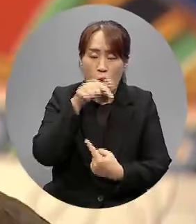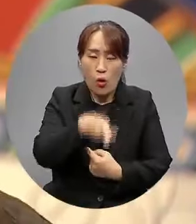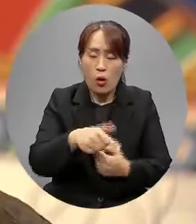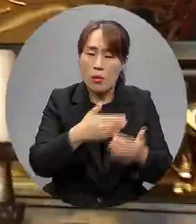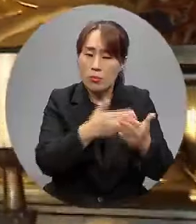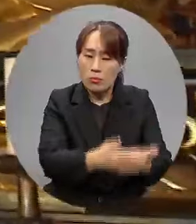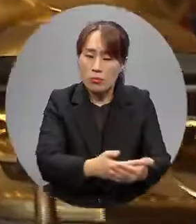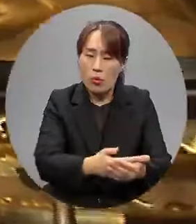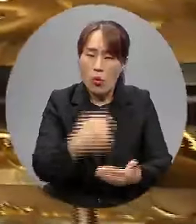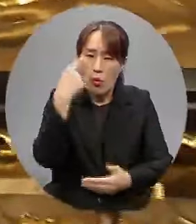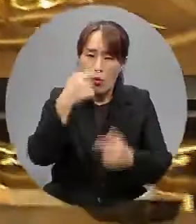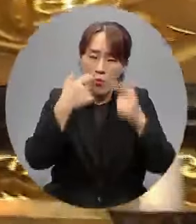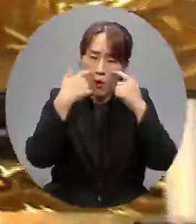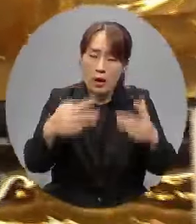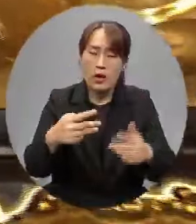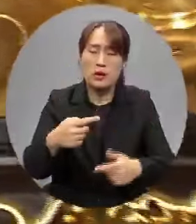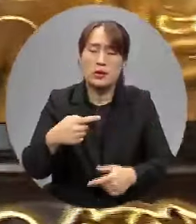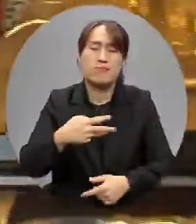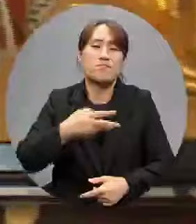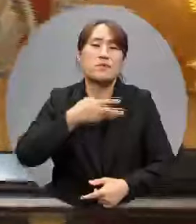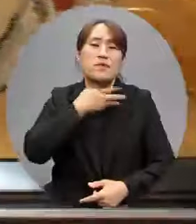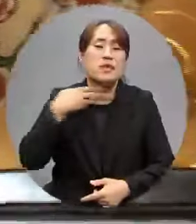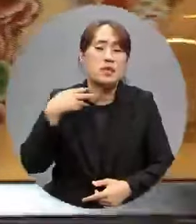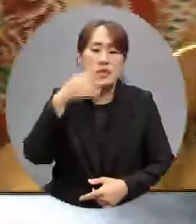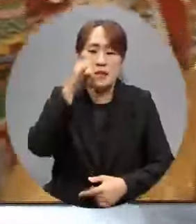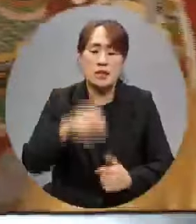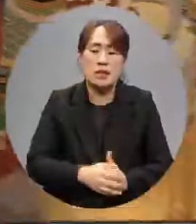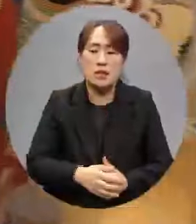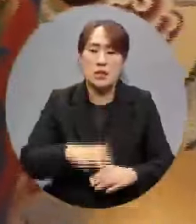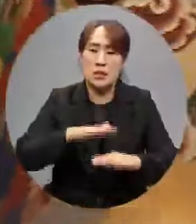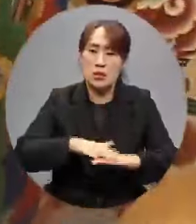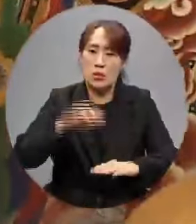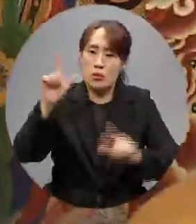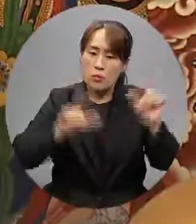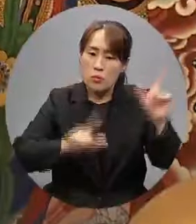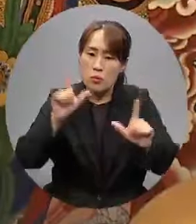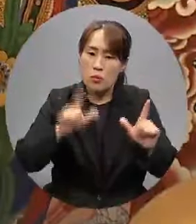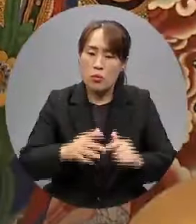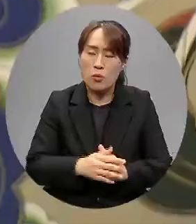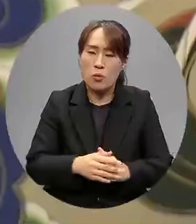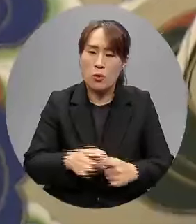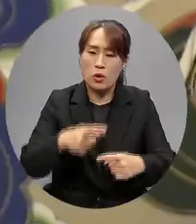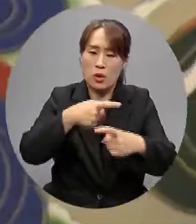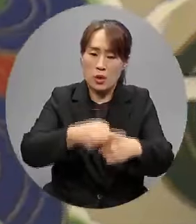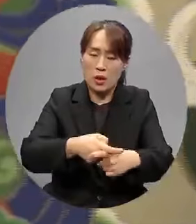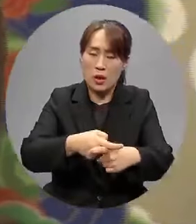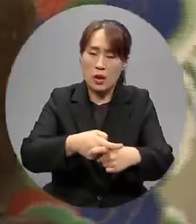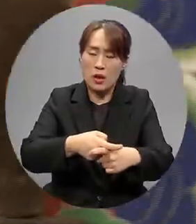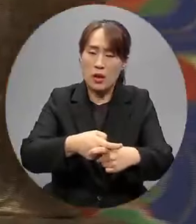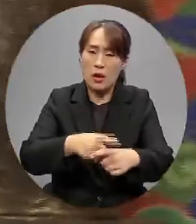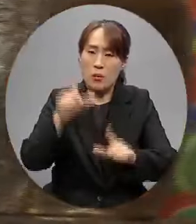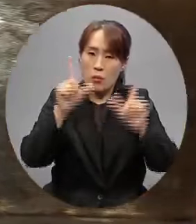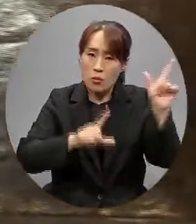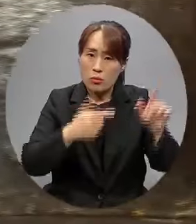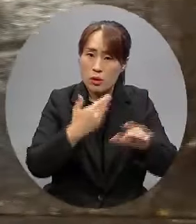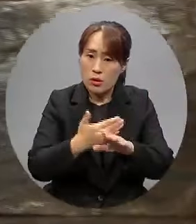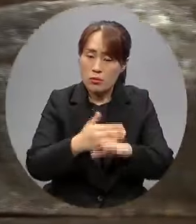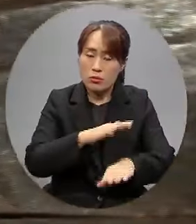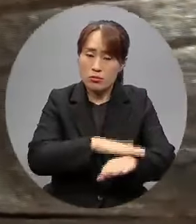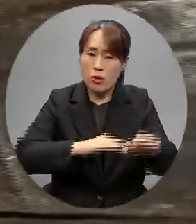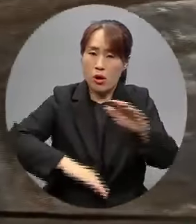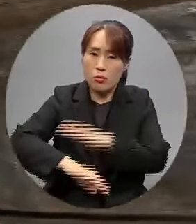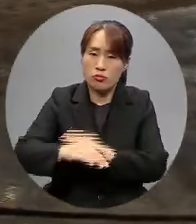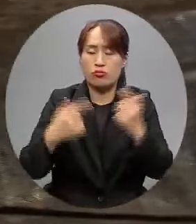목에 선명하게 드러난 세개의 주름 손모양과 두 다리를 교차 올린 결과 부자만 다를뿐 좌우